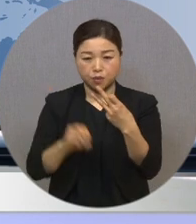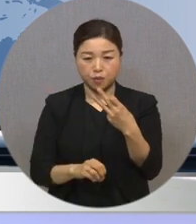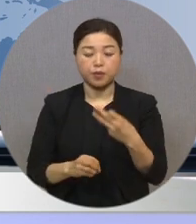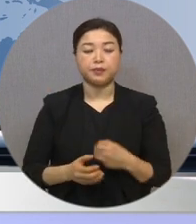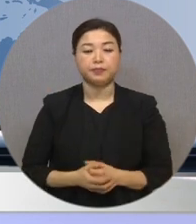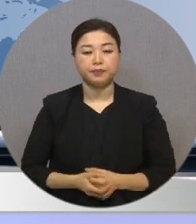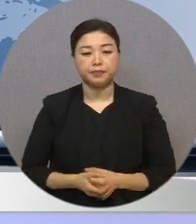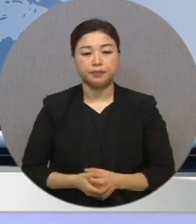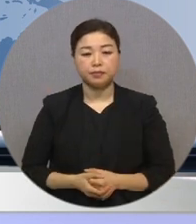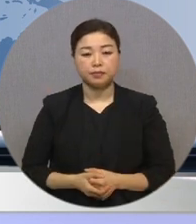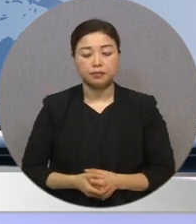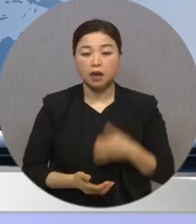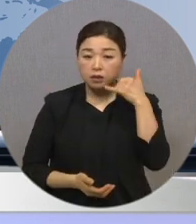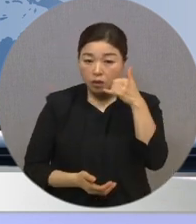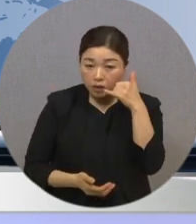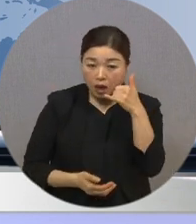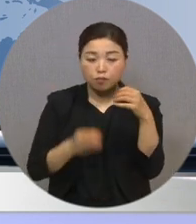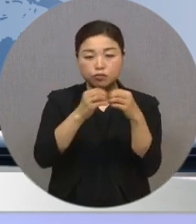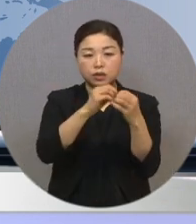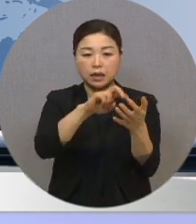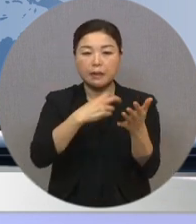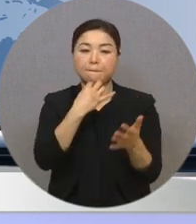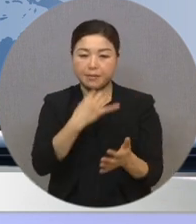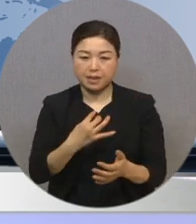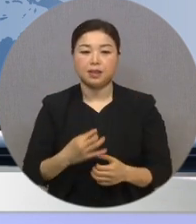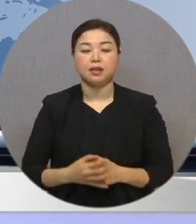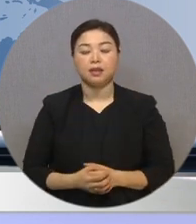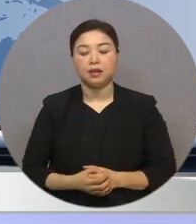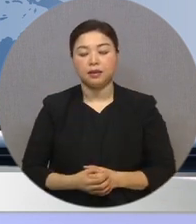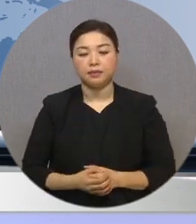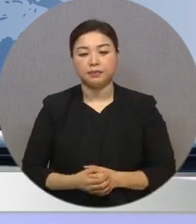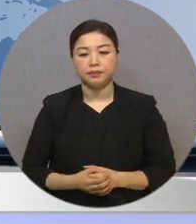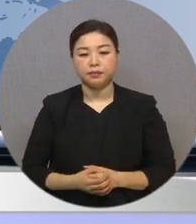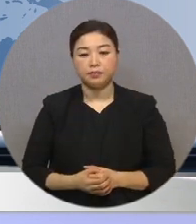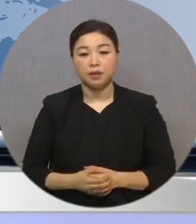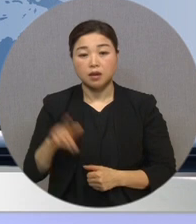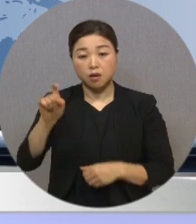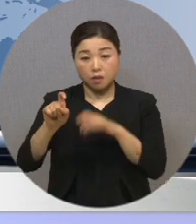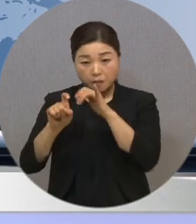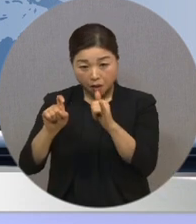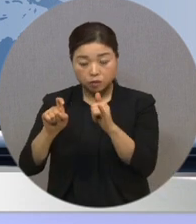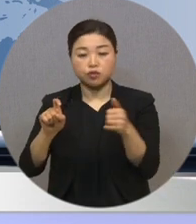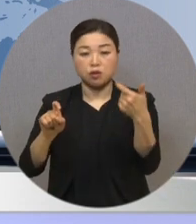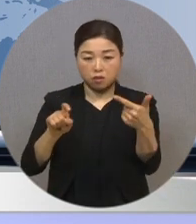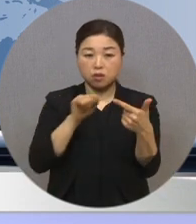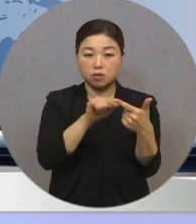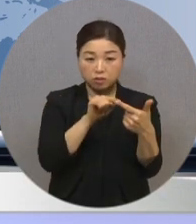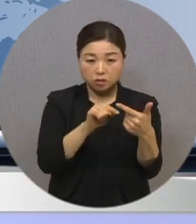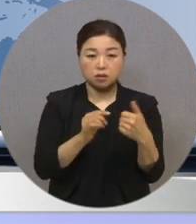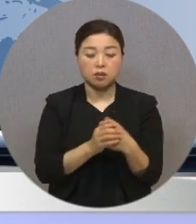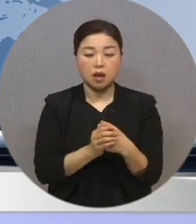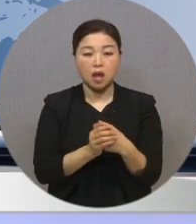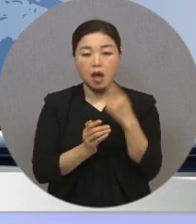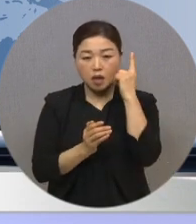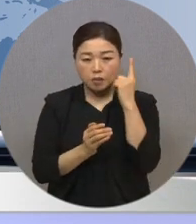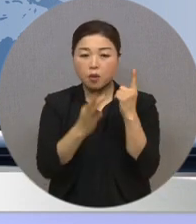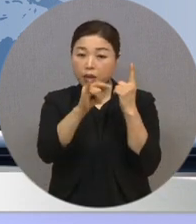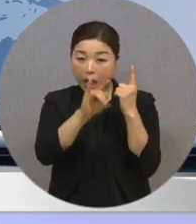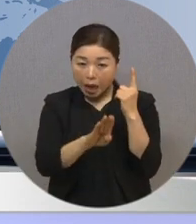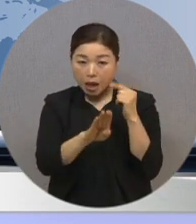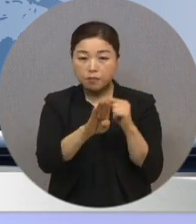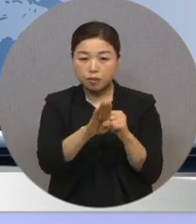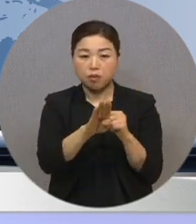있습니다 전화나 문자만 사용한다는 건데요 명 중 여섯 명은 스스로 스마트폰 앱을 설치하거나